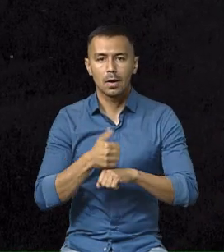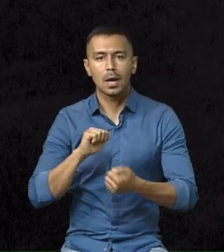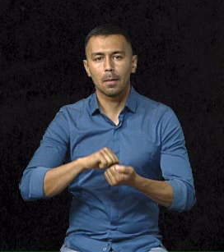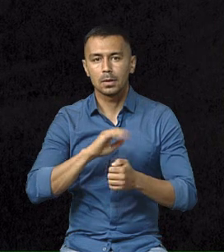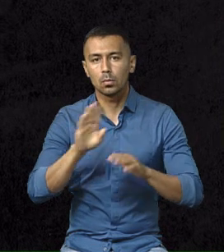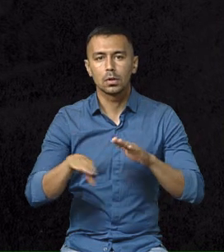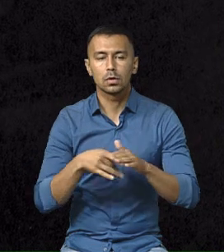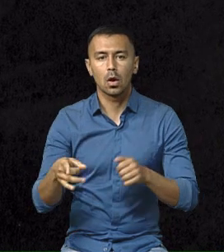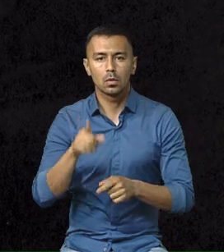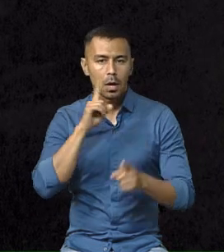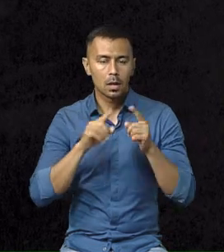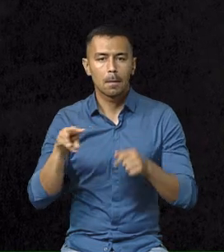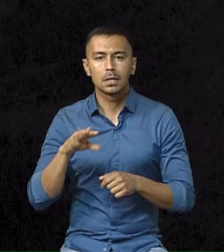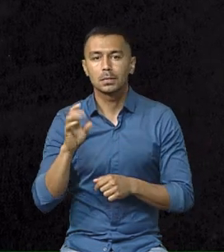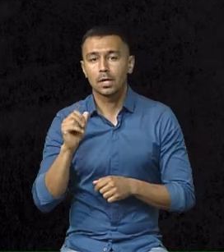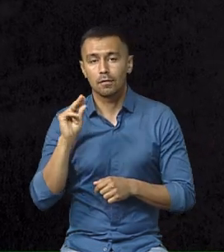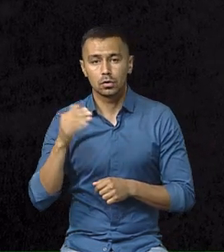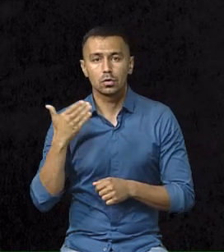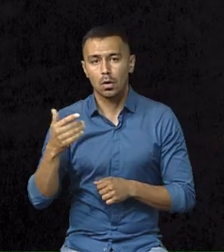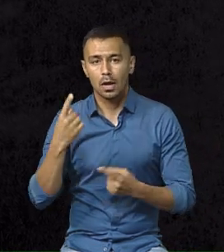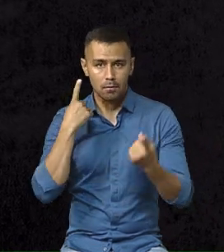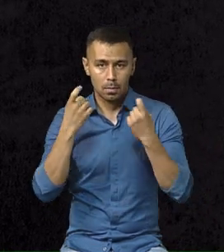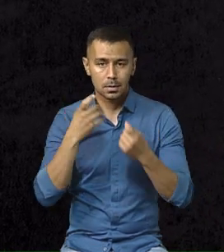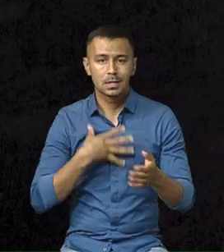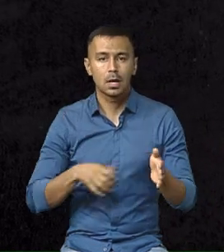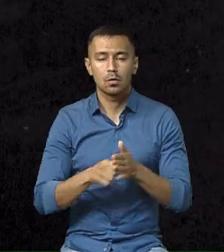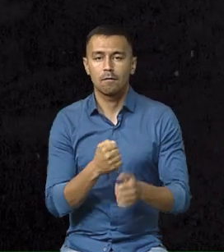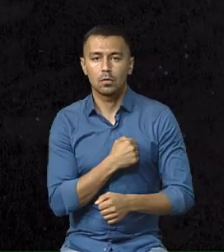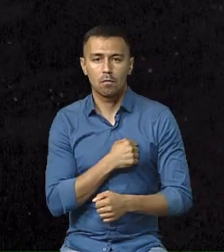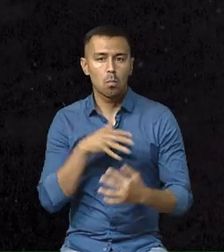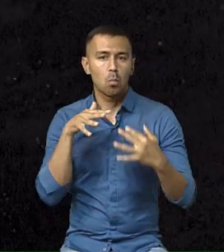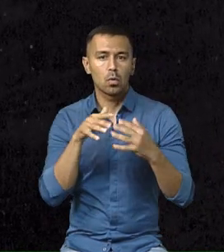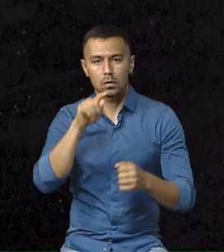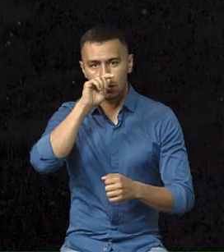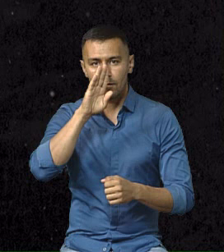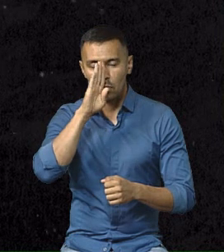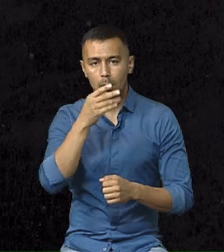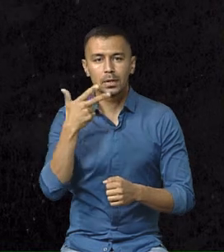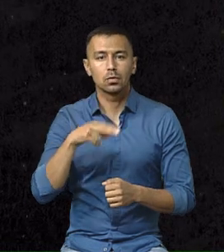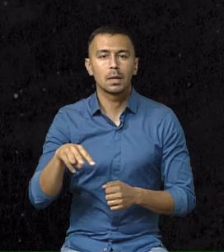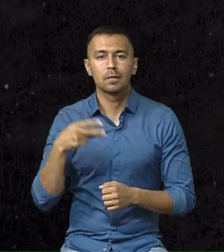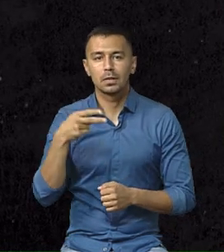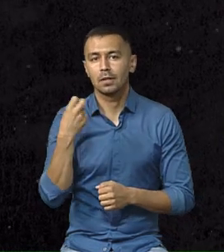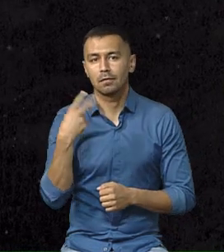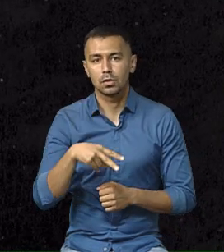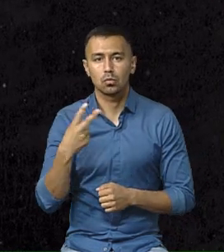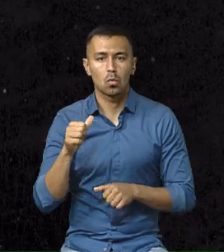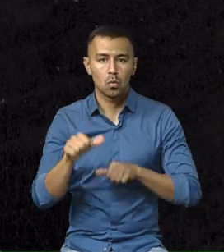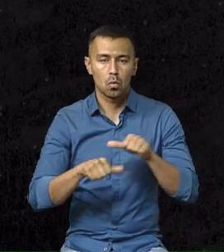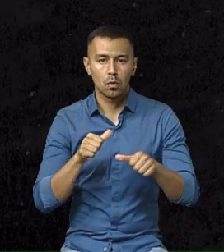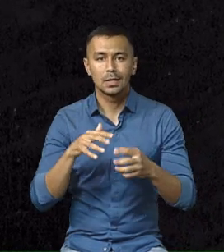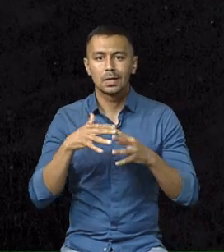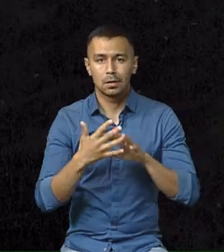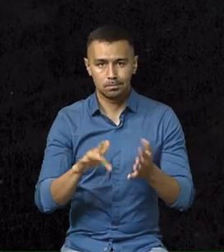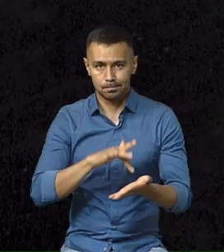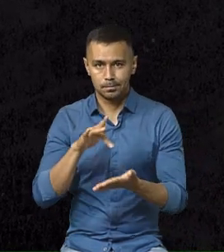Кам'янець-Подільської районної ради Михайло Сімашкевич. За його інформацією, загинув військовий у бою з ворогом 3 липня 2022 року в населеному